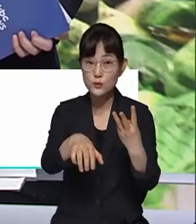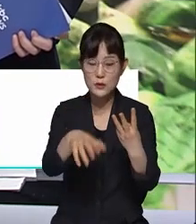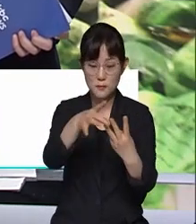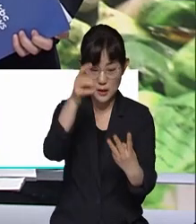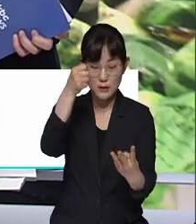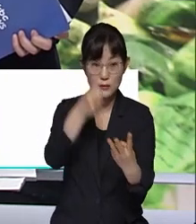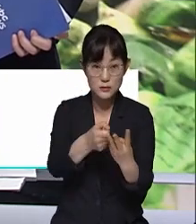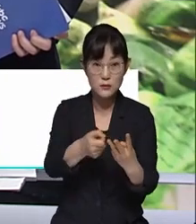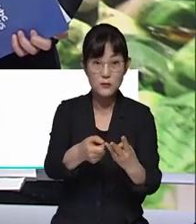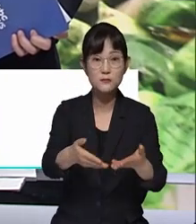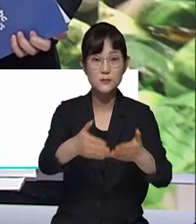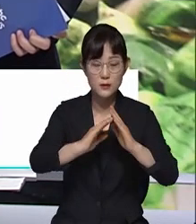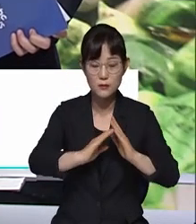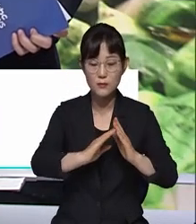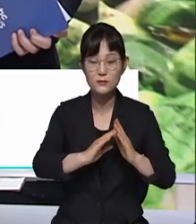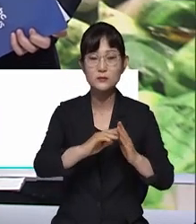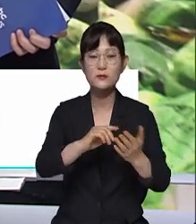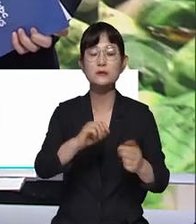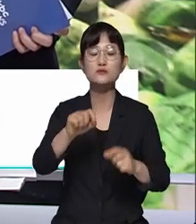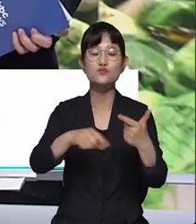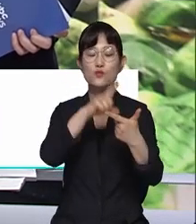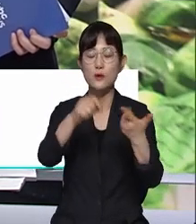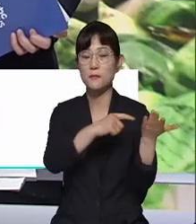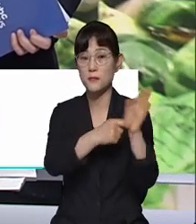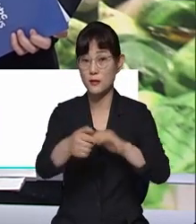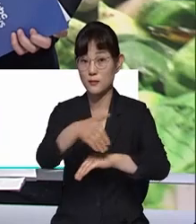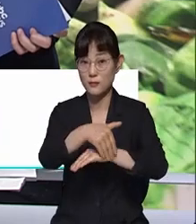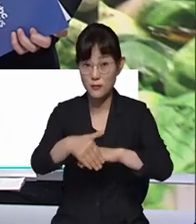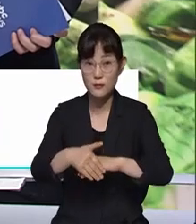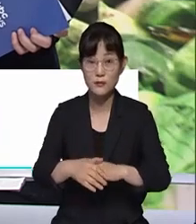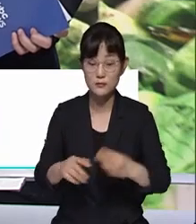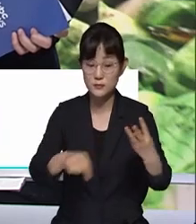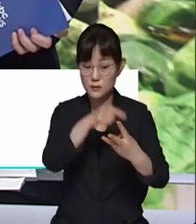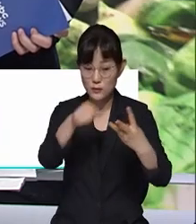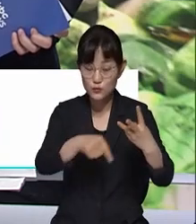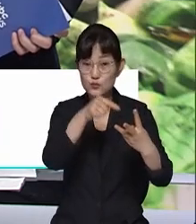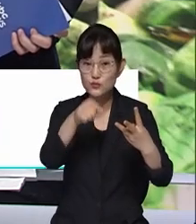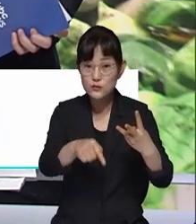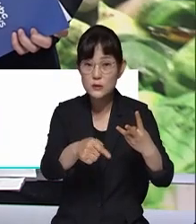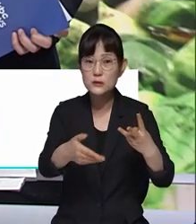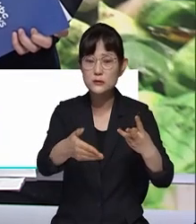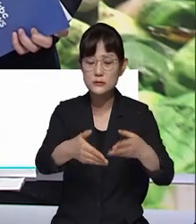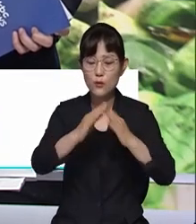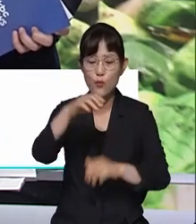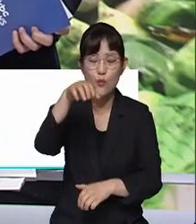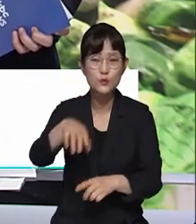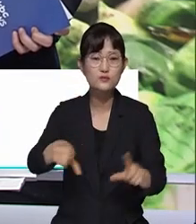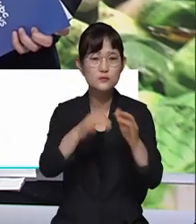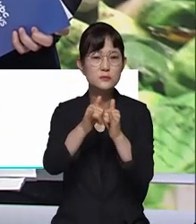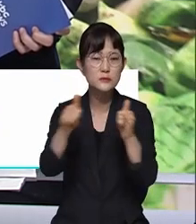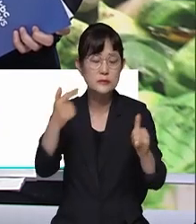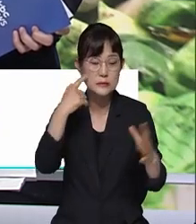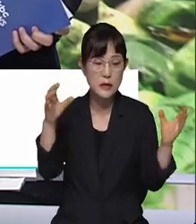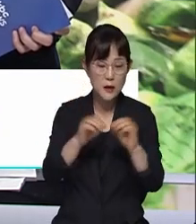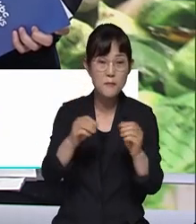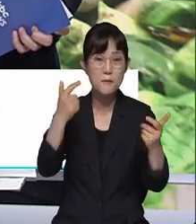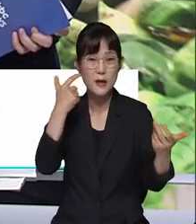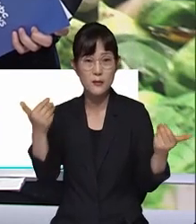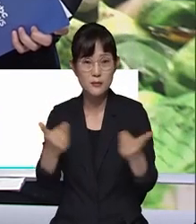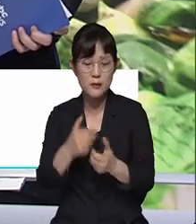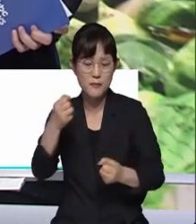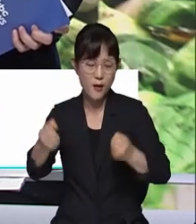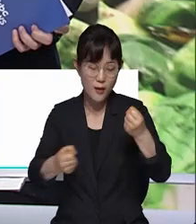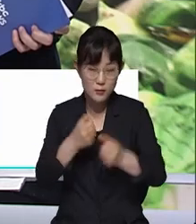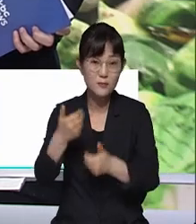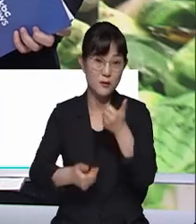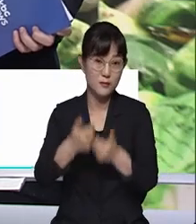압축됐고 다음 달 발표를 앞두고 있는데요. 그중 유력했었던 후보지 주민들의 찬반 의견이 팽팽하게 갈리면서 갈등이